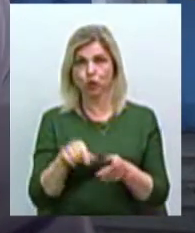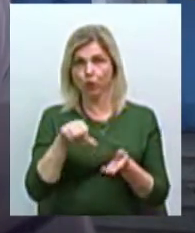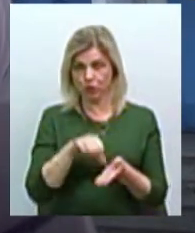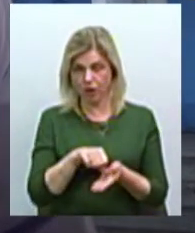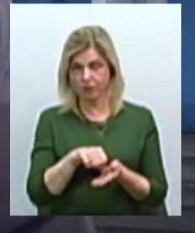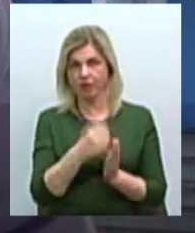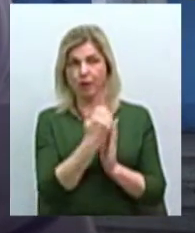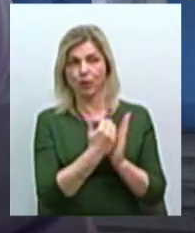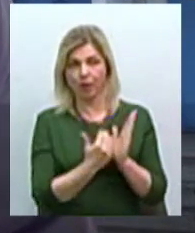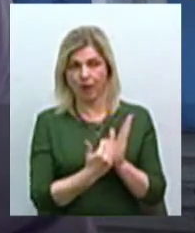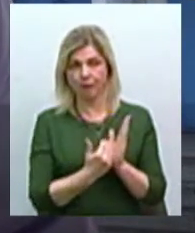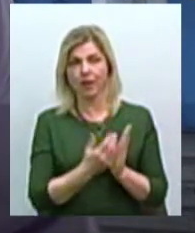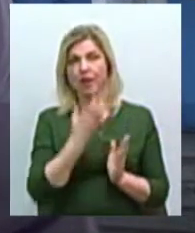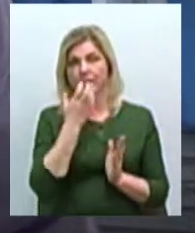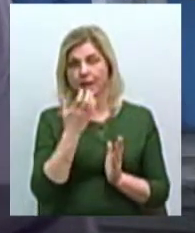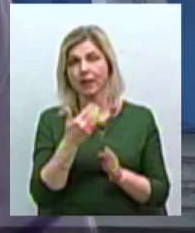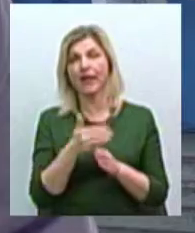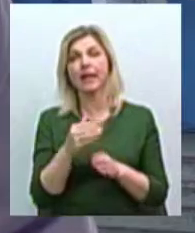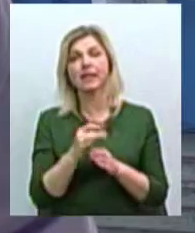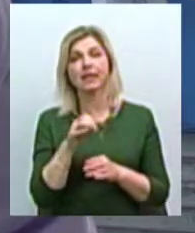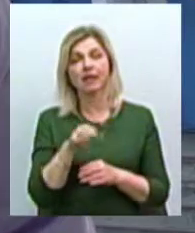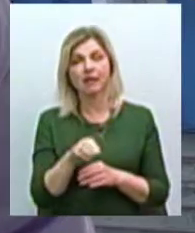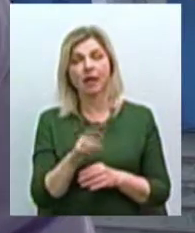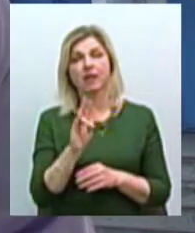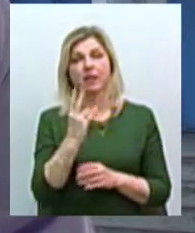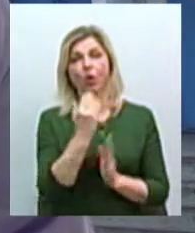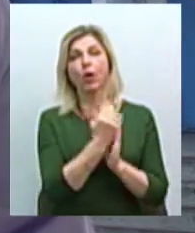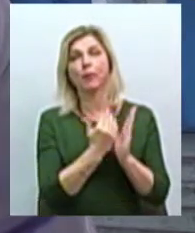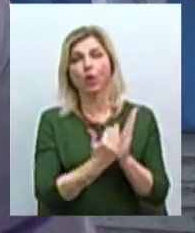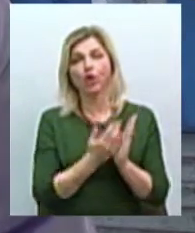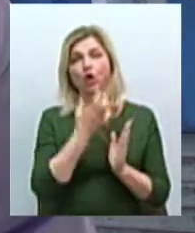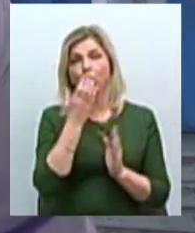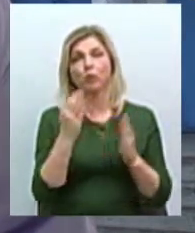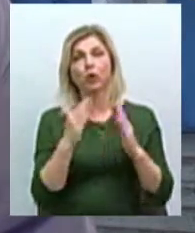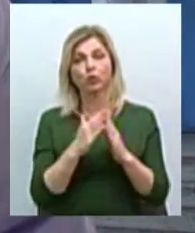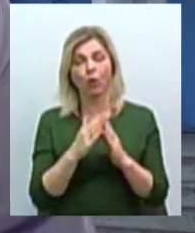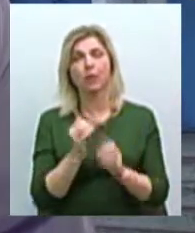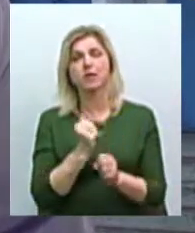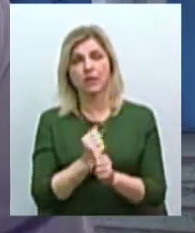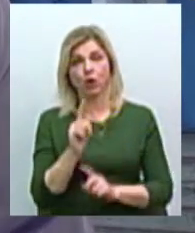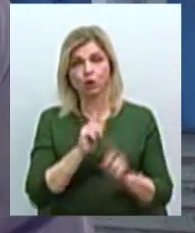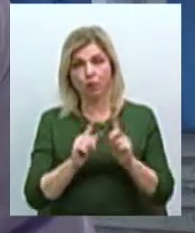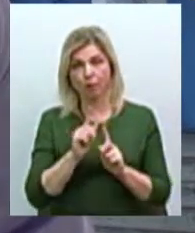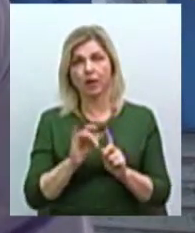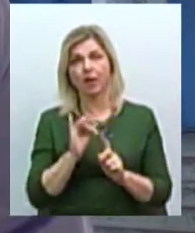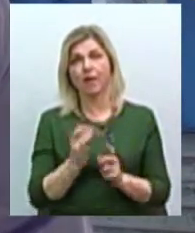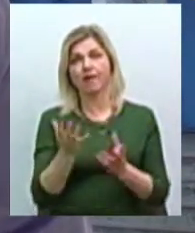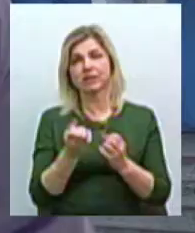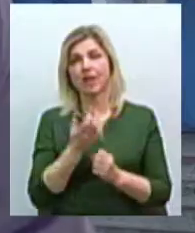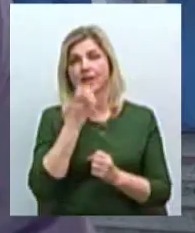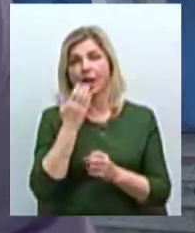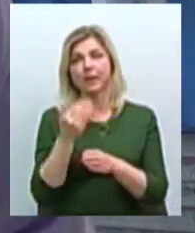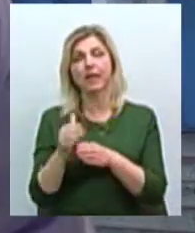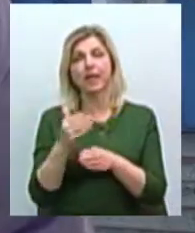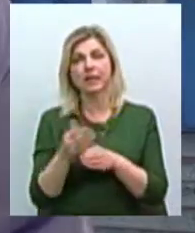Вирішили теж взяти участь в програмі теплих кредитів у Миколаївській програмі «Теплий дім». Теж провели збори і взяли теплі кредити в банку